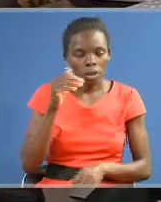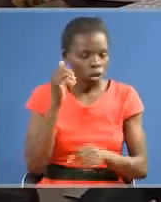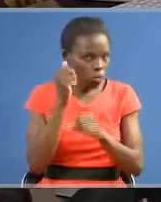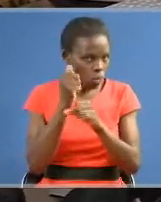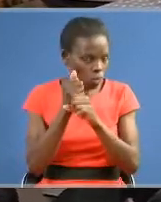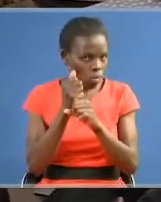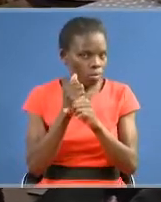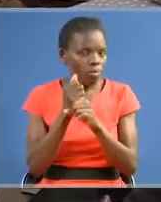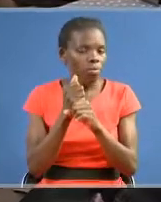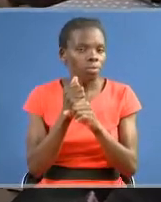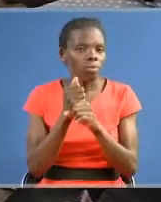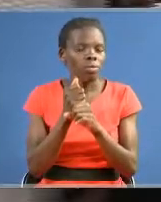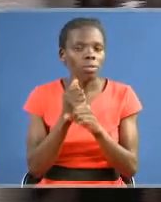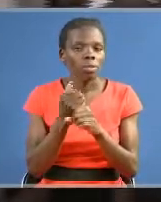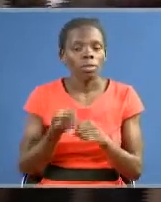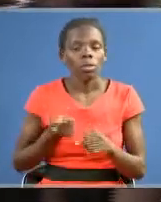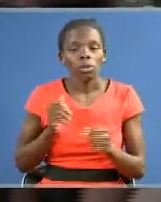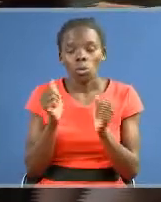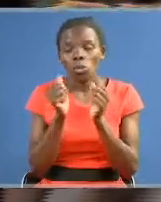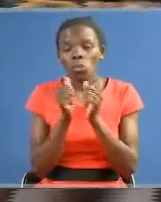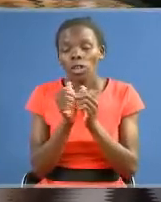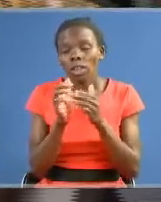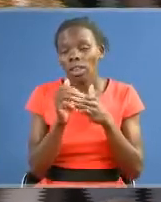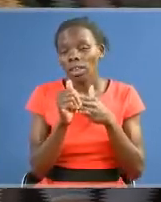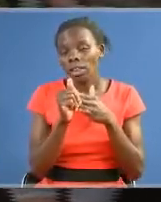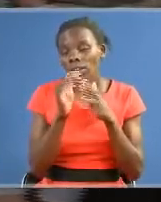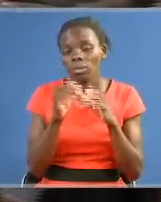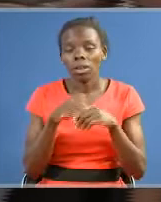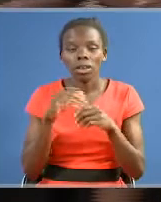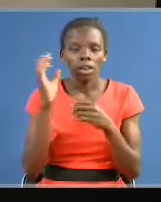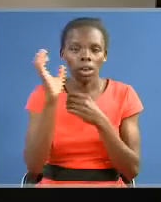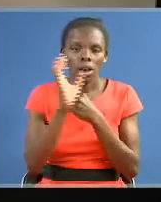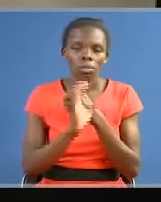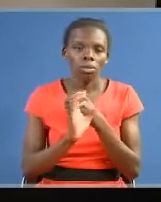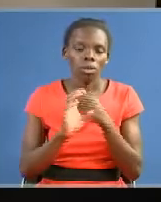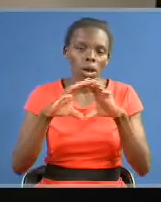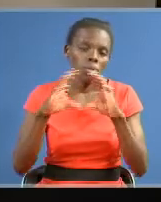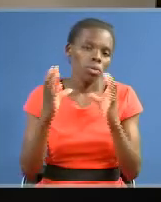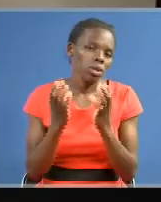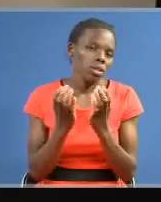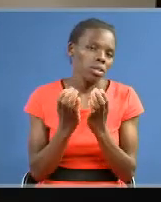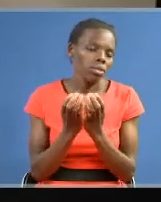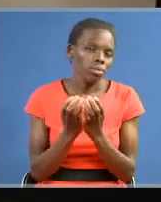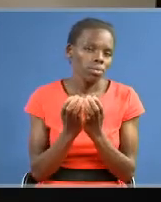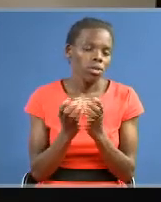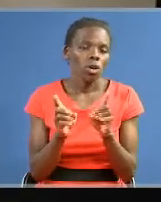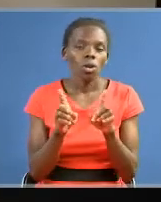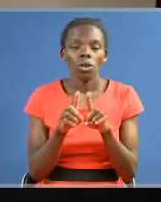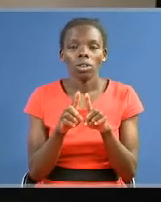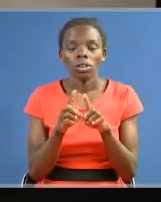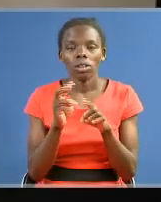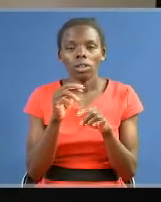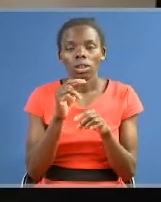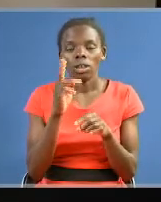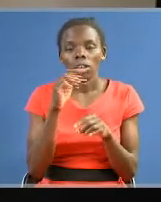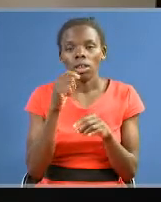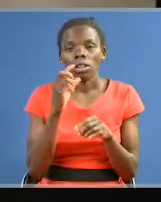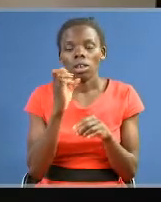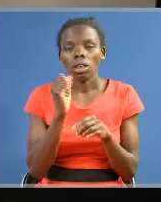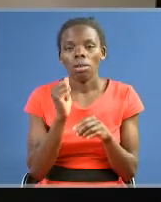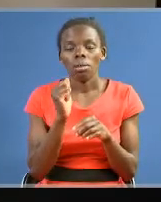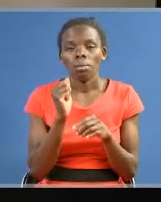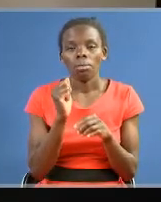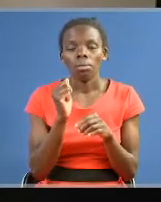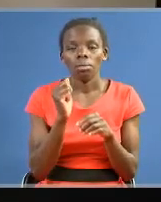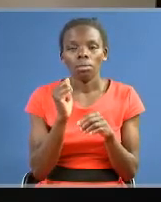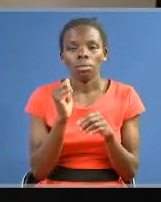utendakazi, dhulma za wanawake pamoja na uongozi katika jamii. Wakati huo huo, mashirika yasiyo ya kiserikali kama vile Dadas